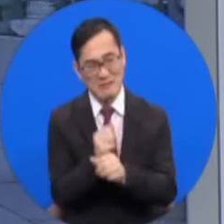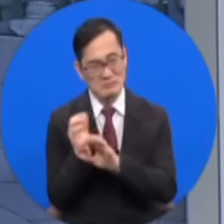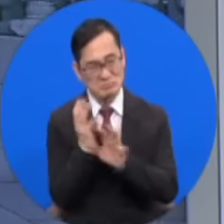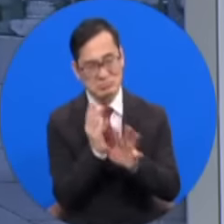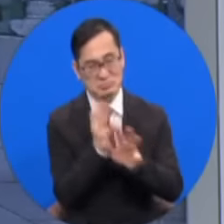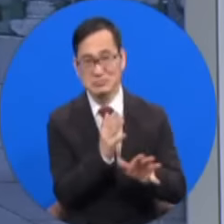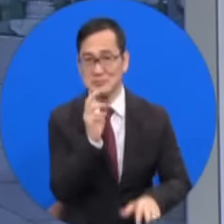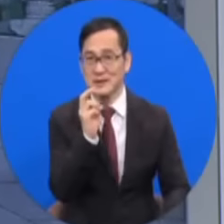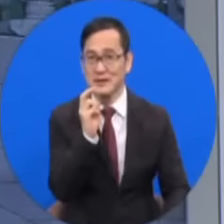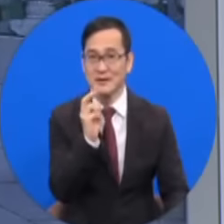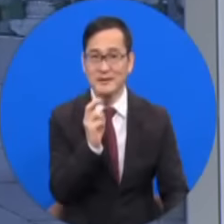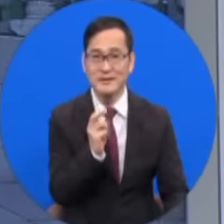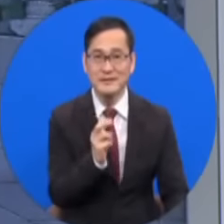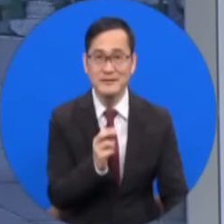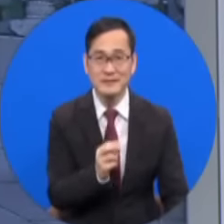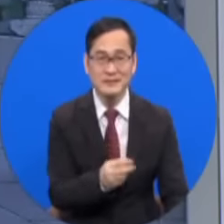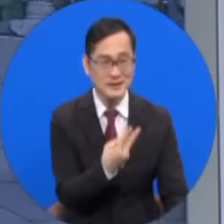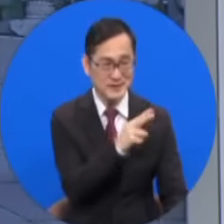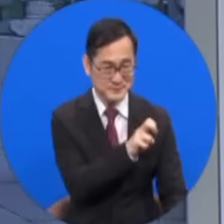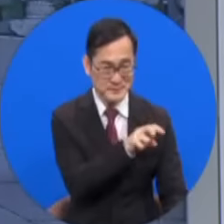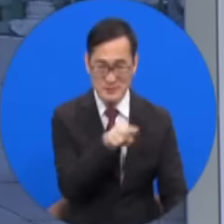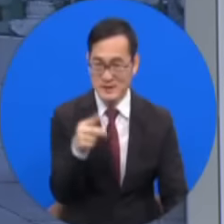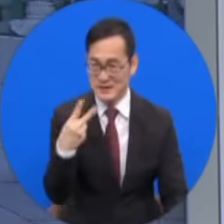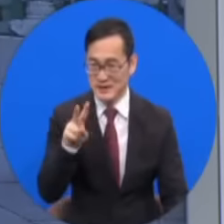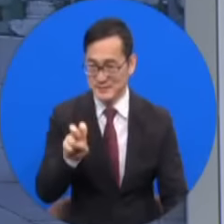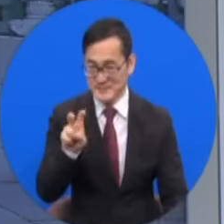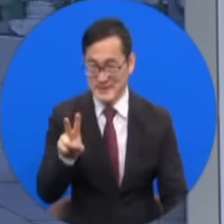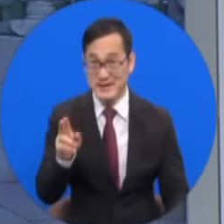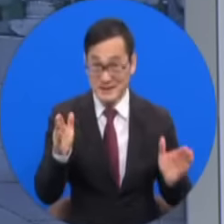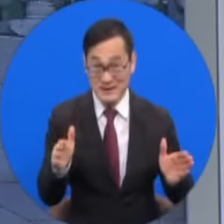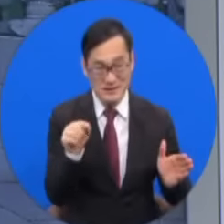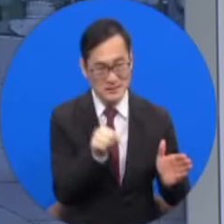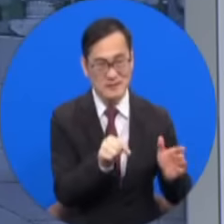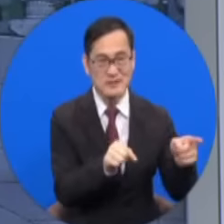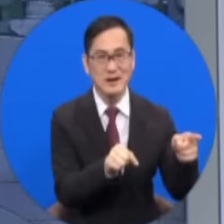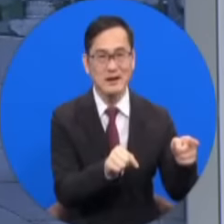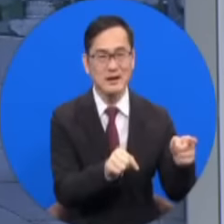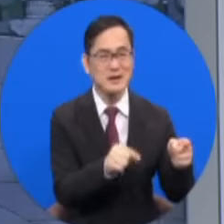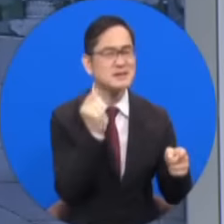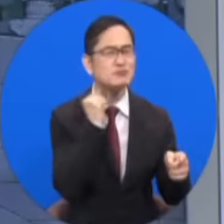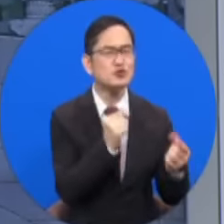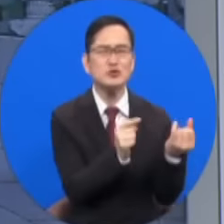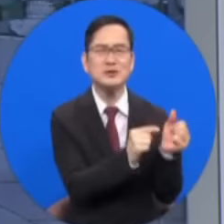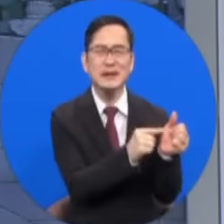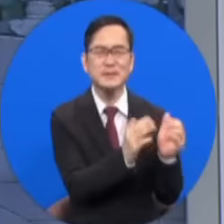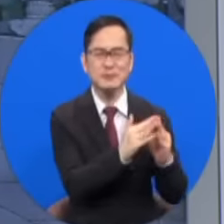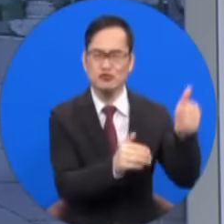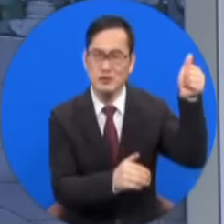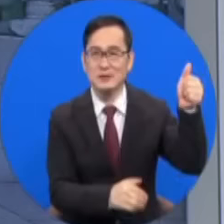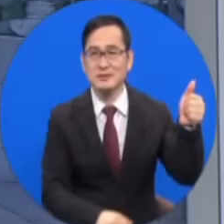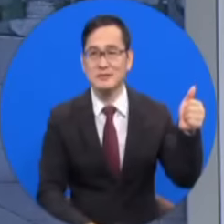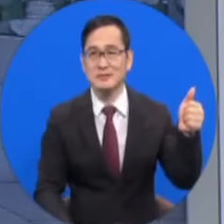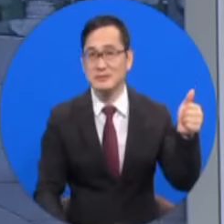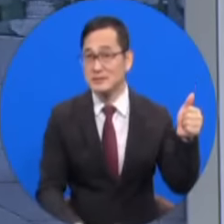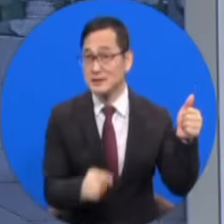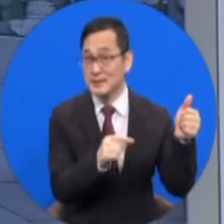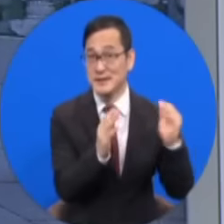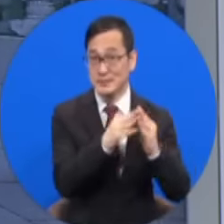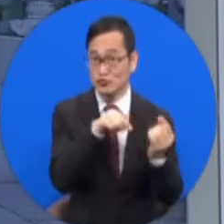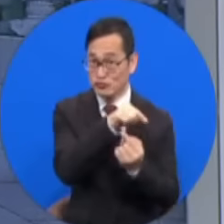2020년부터 2022년까지 소유는 송김 신부로 돼 있는데 그때 한 언론에 의하면 송기 신부가 그러면 저